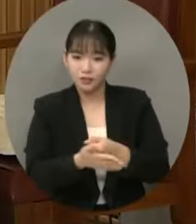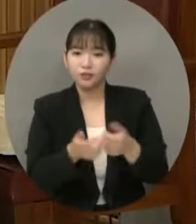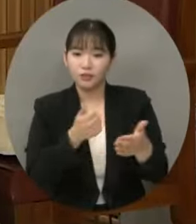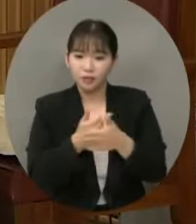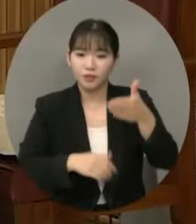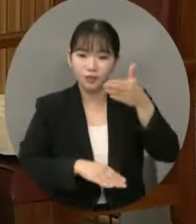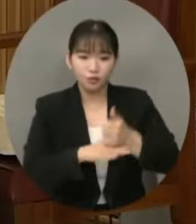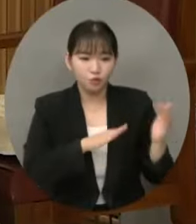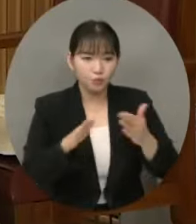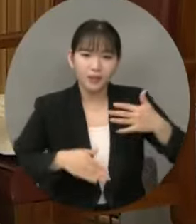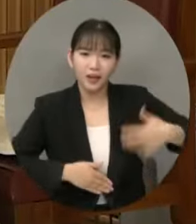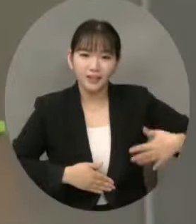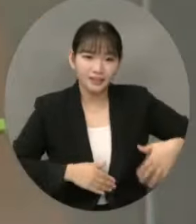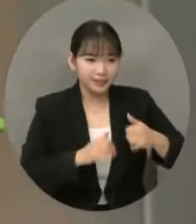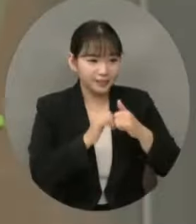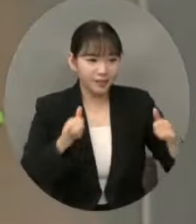결국 준비되지 않은 예상 밖의 상임위원장을 선출하게 만들고 있기 때문입니다. MBC 뉴스 서희룡입니다.